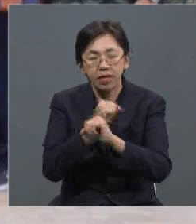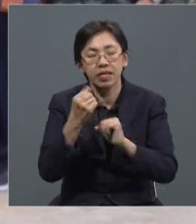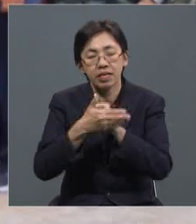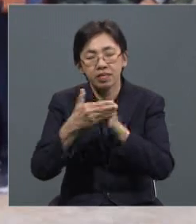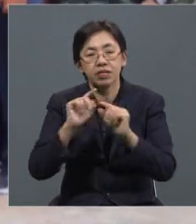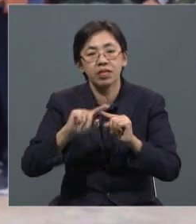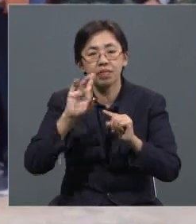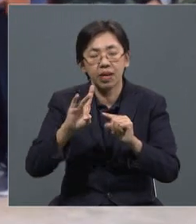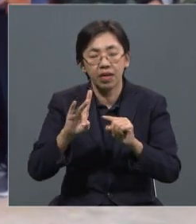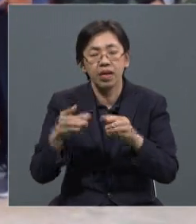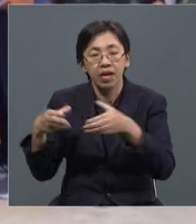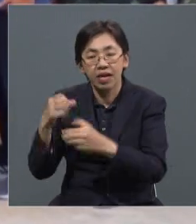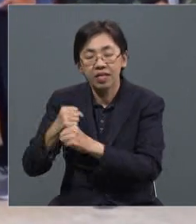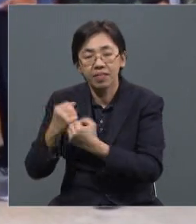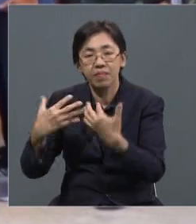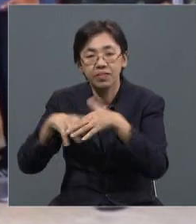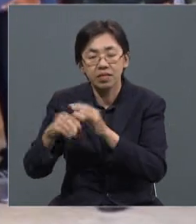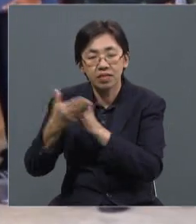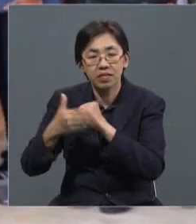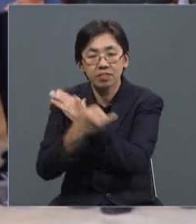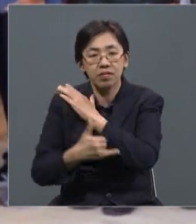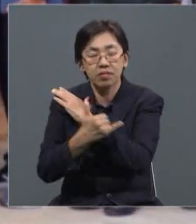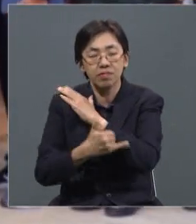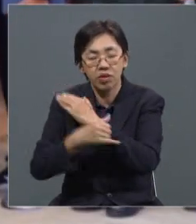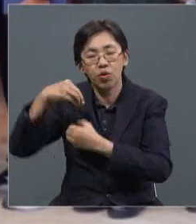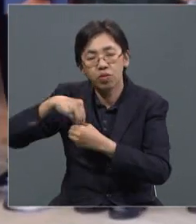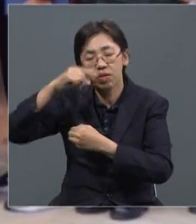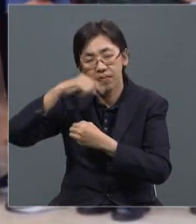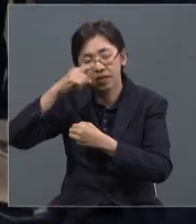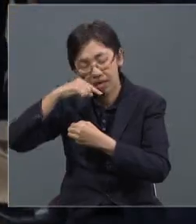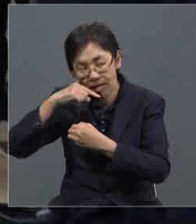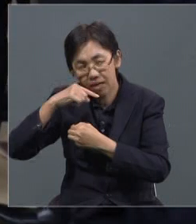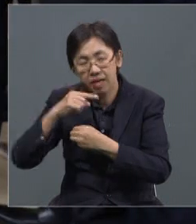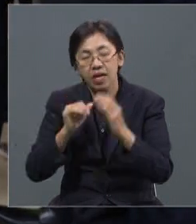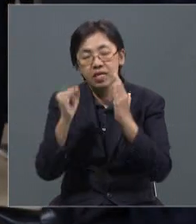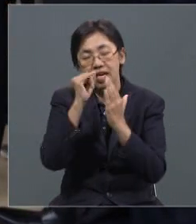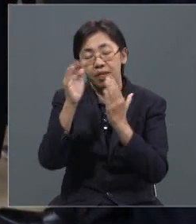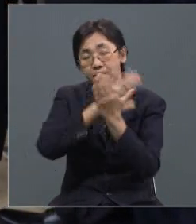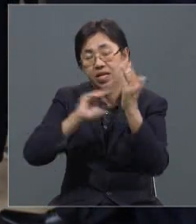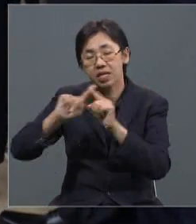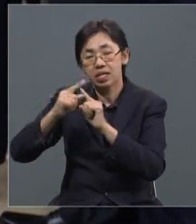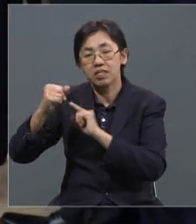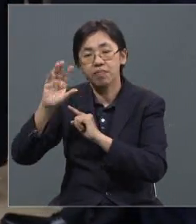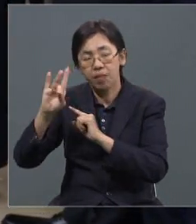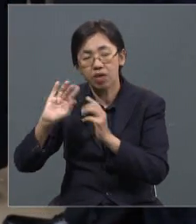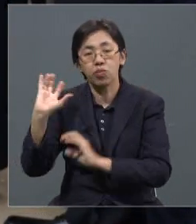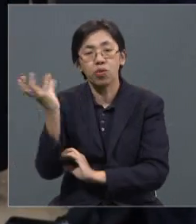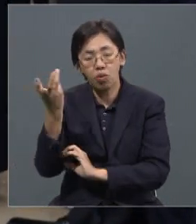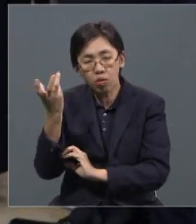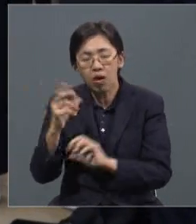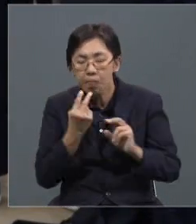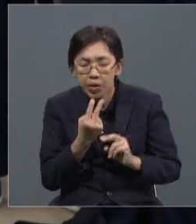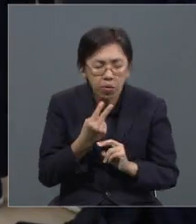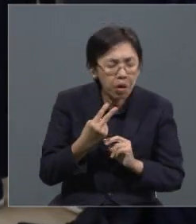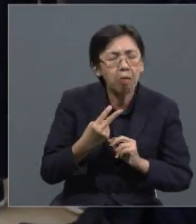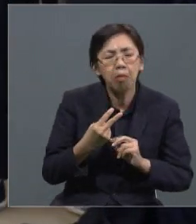8นำคณะเจ้าหน้าที่ประสานงานยาเสพติดต่างประเทศประจำประเทศไทยจาก18ประเทศทั่วโลกติดตามสถานการณ์ยาเสพติดช